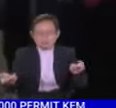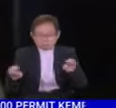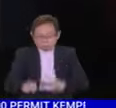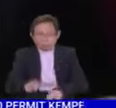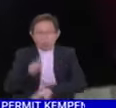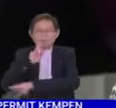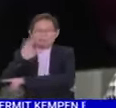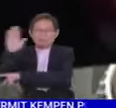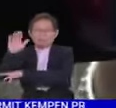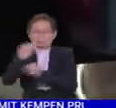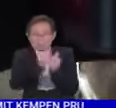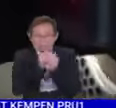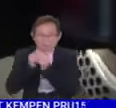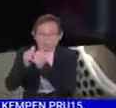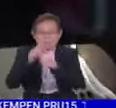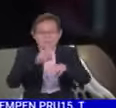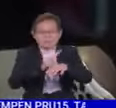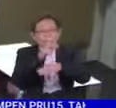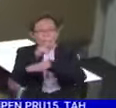di Kuala Lumpur.